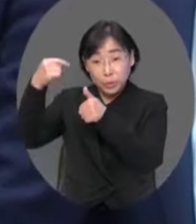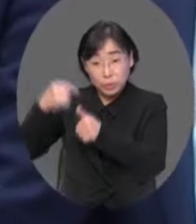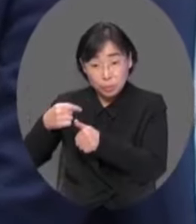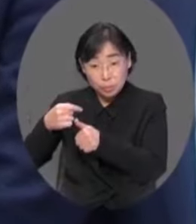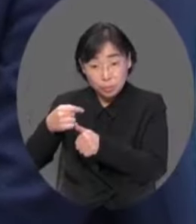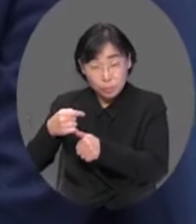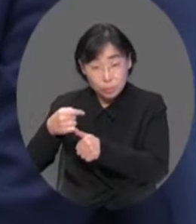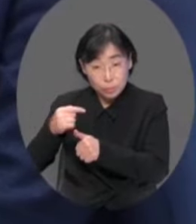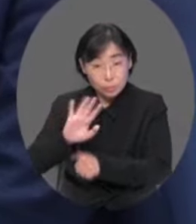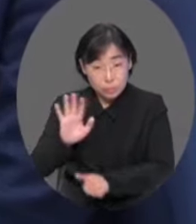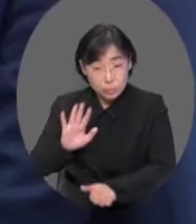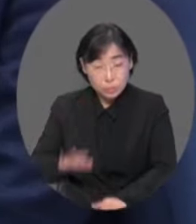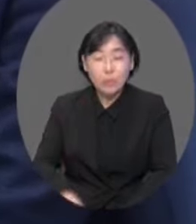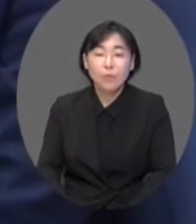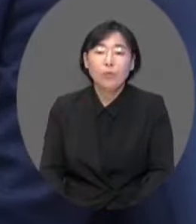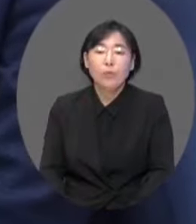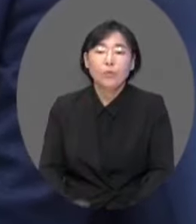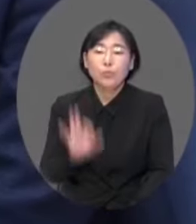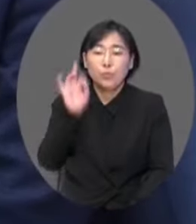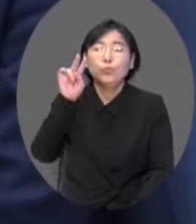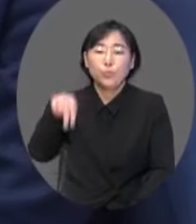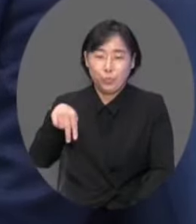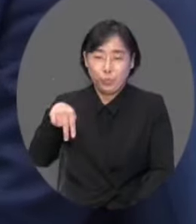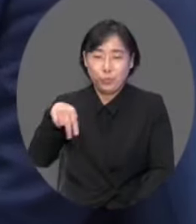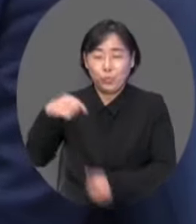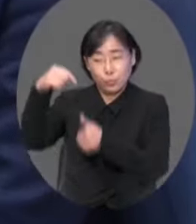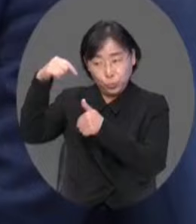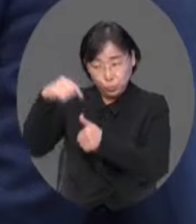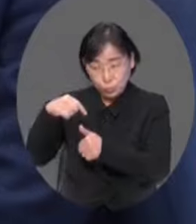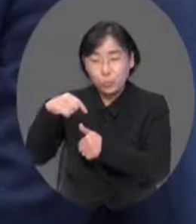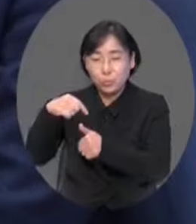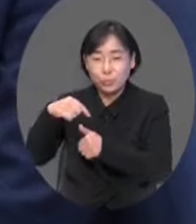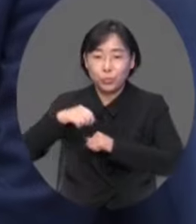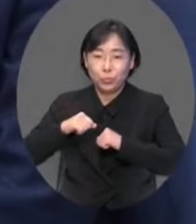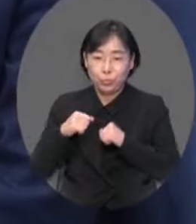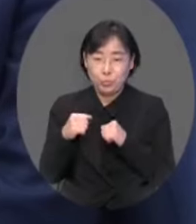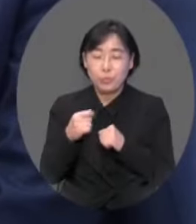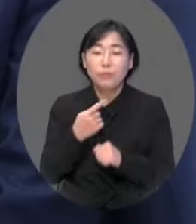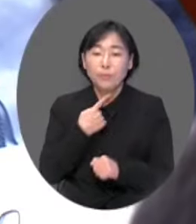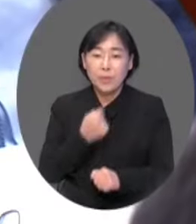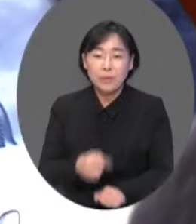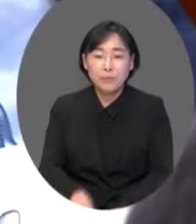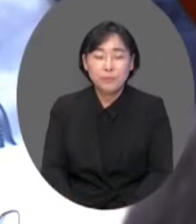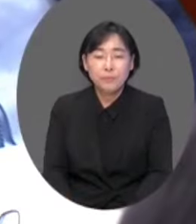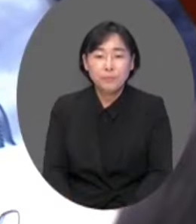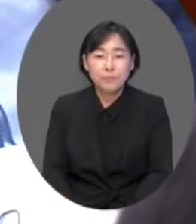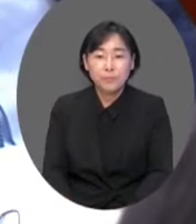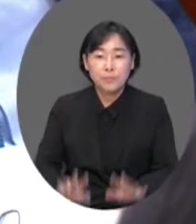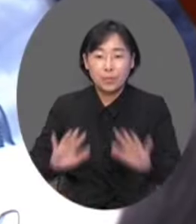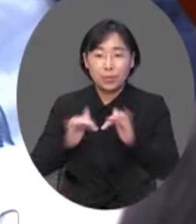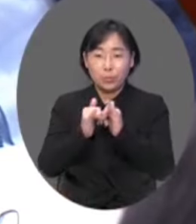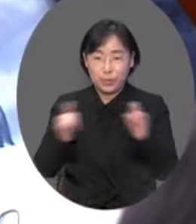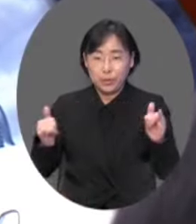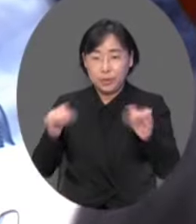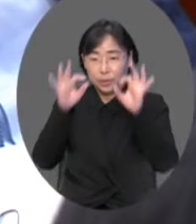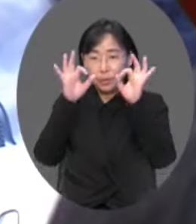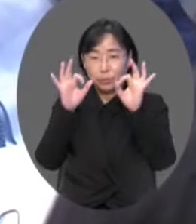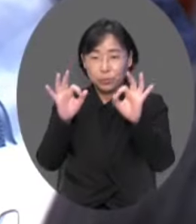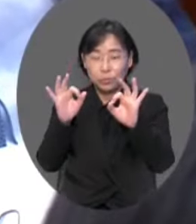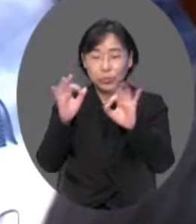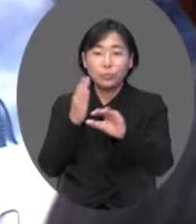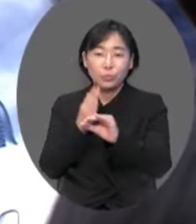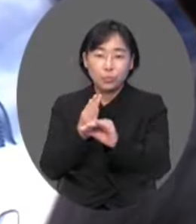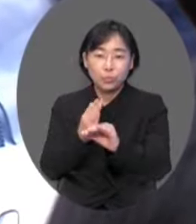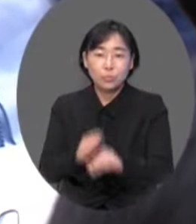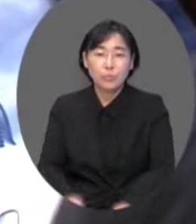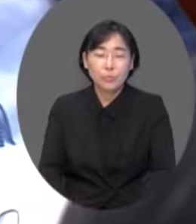뭐 지시받는 그런 위치는 아니었습니다. 예, 지금 국민이 지켜보고 있습니다. 국민은